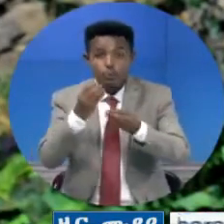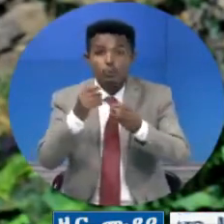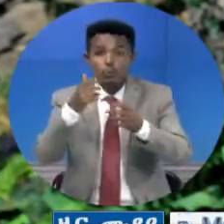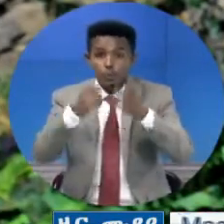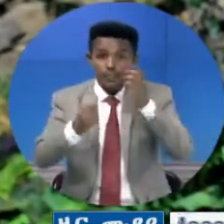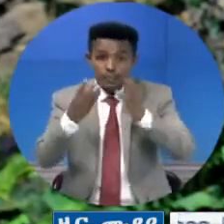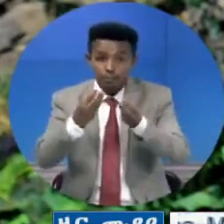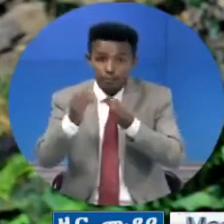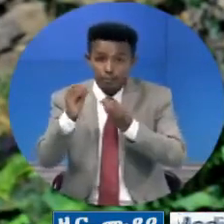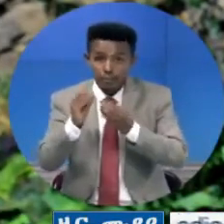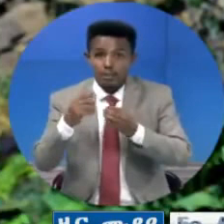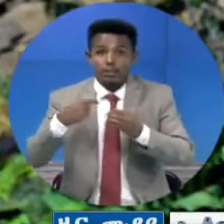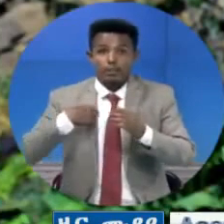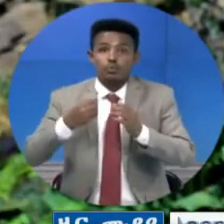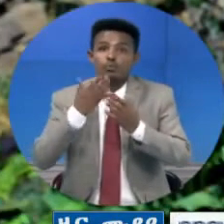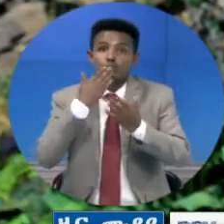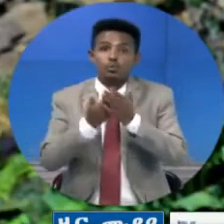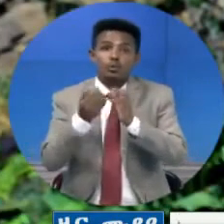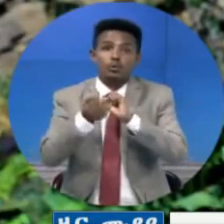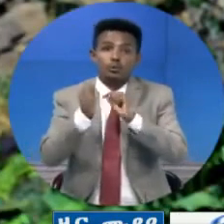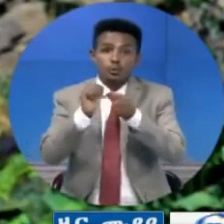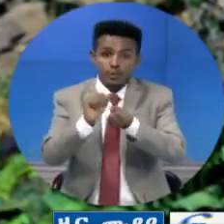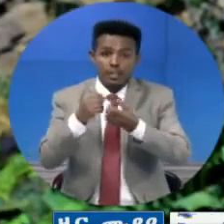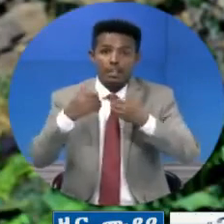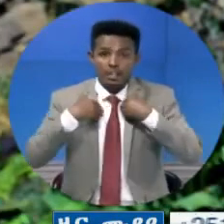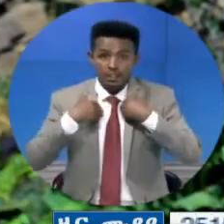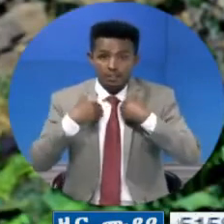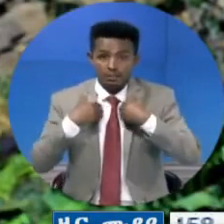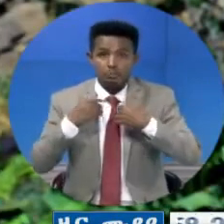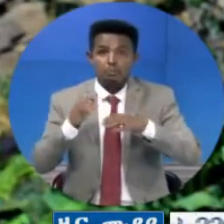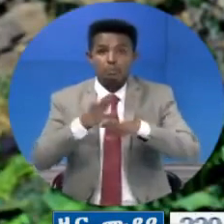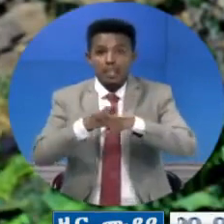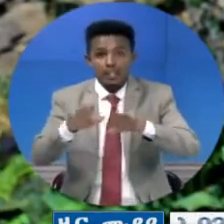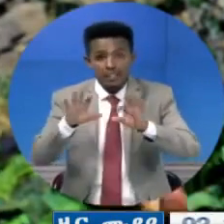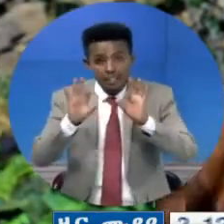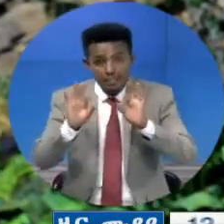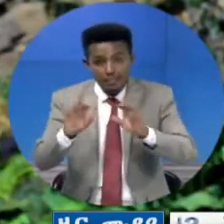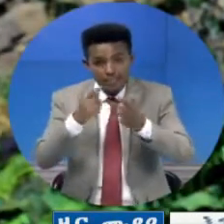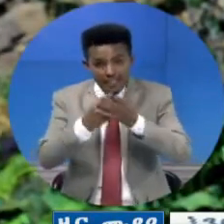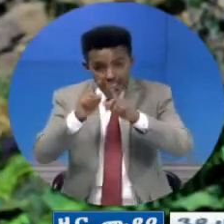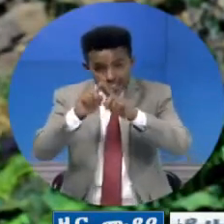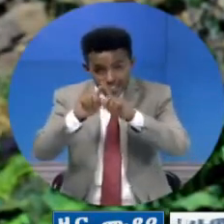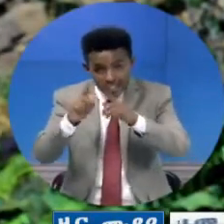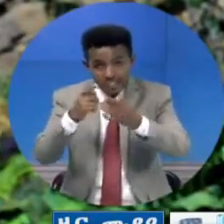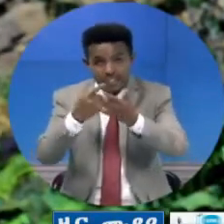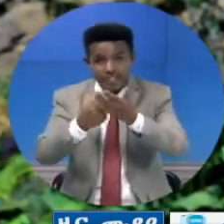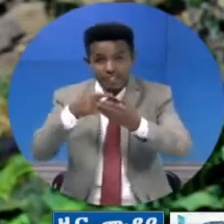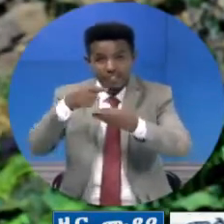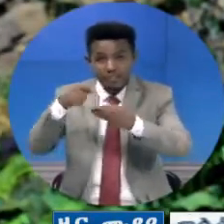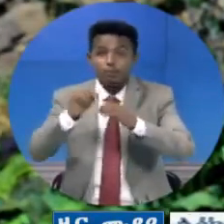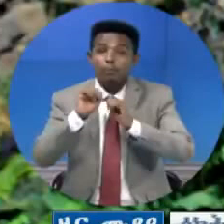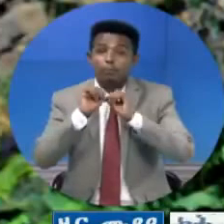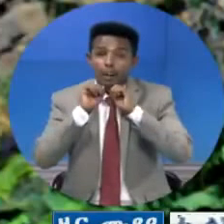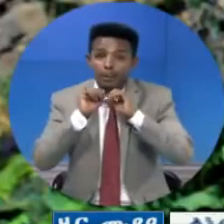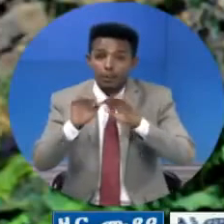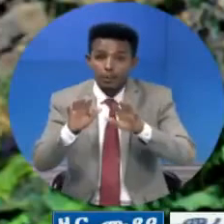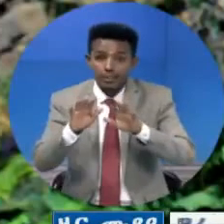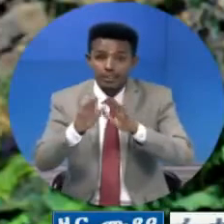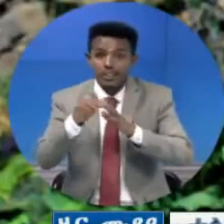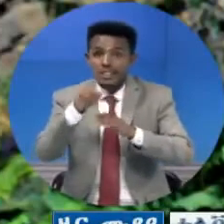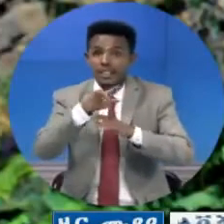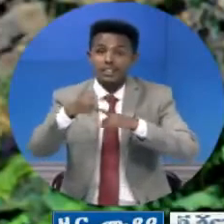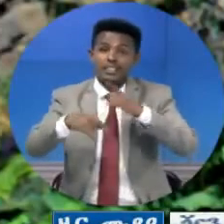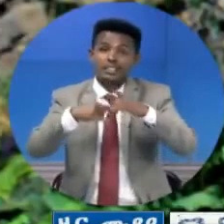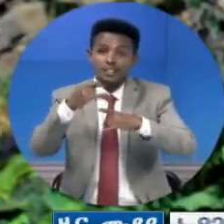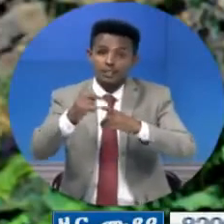ልጆችን ማስተምር በእጅ ጓሮ ብቻ ነው። እሱም መሬት የለው እኔም መሬት የለኝ፣ ግን ይቺ አንዲቱን ባርኳት ክርስቶስ የእናንተ